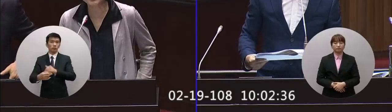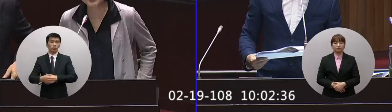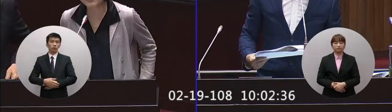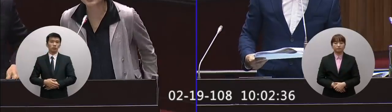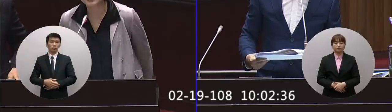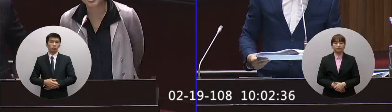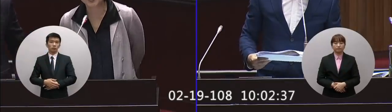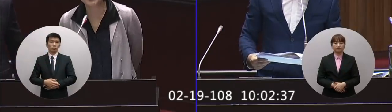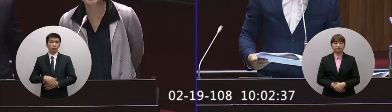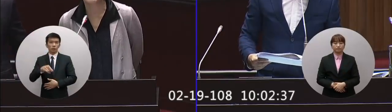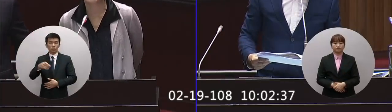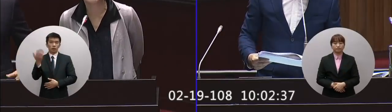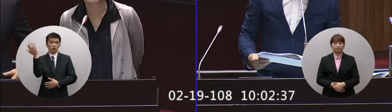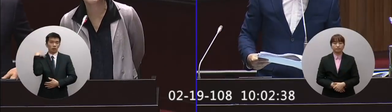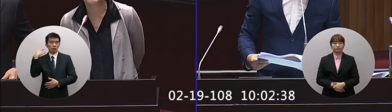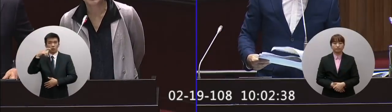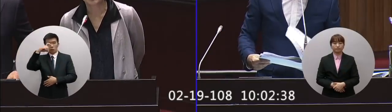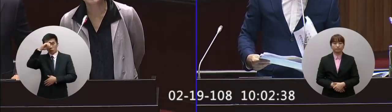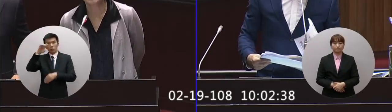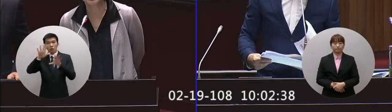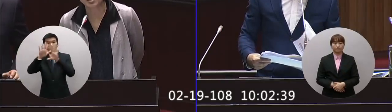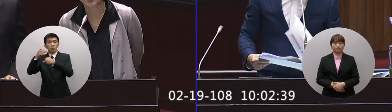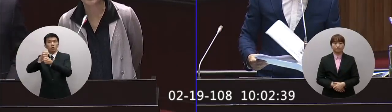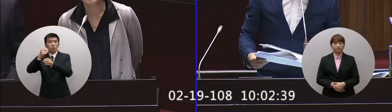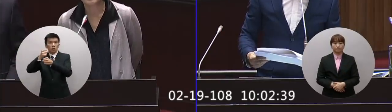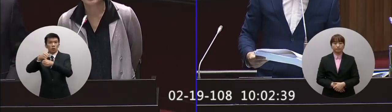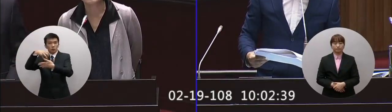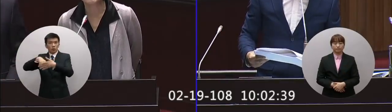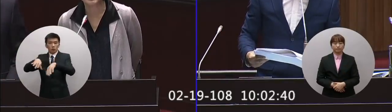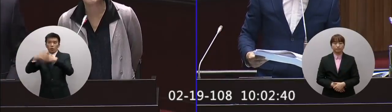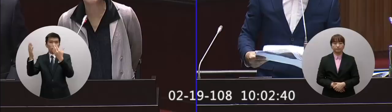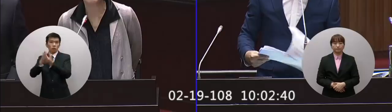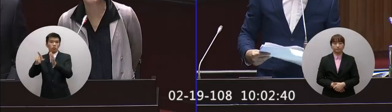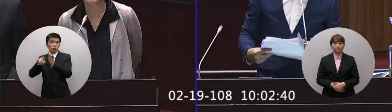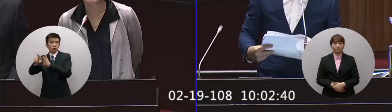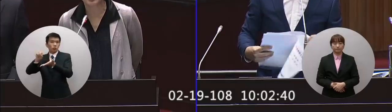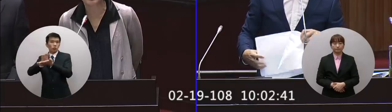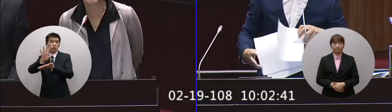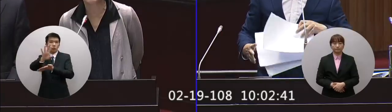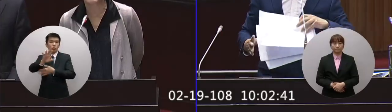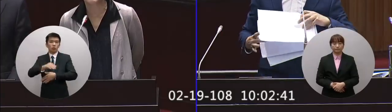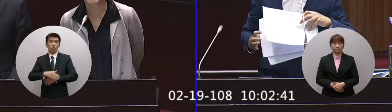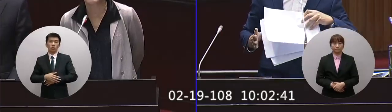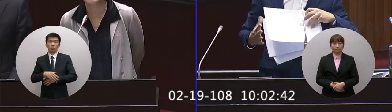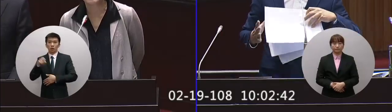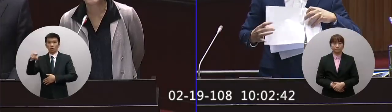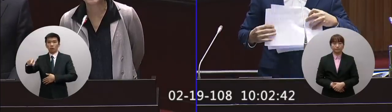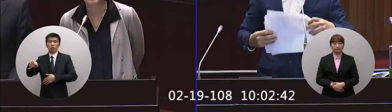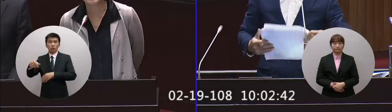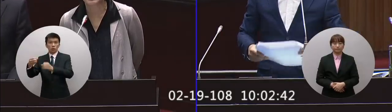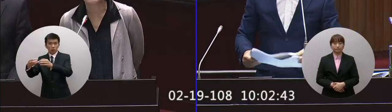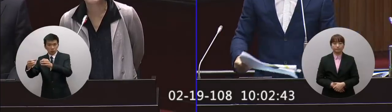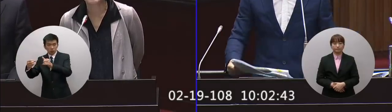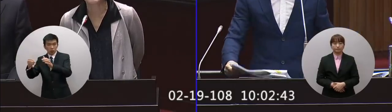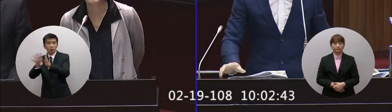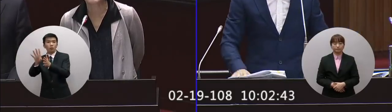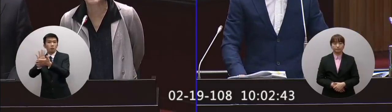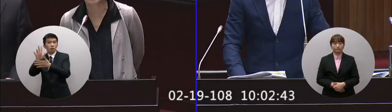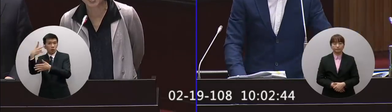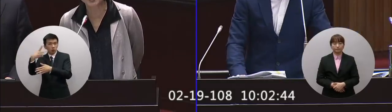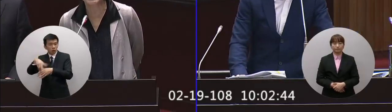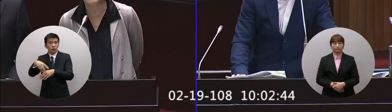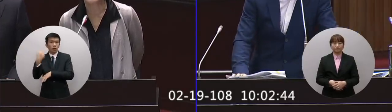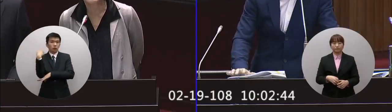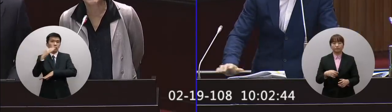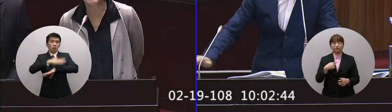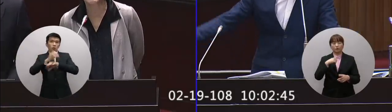在愿景工作坊的讨论过程，其实我们都直播啊。那么愿景工作坊之后也有相关的新闻稿，其实现在